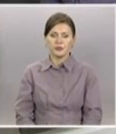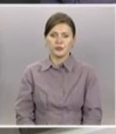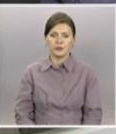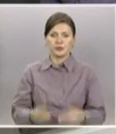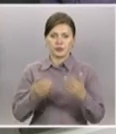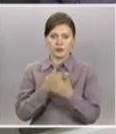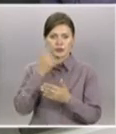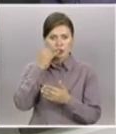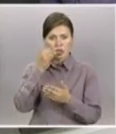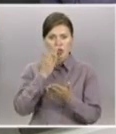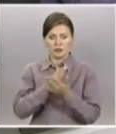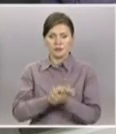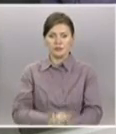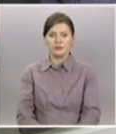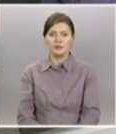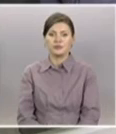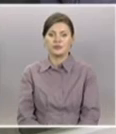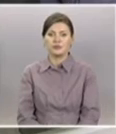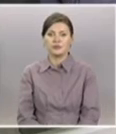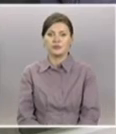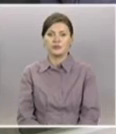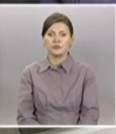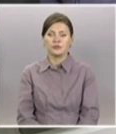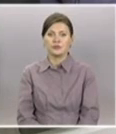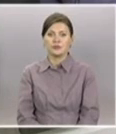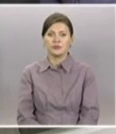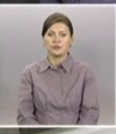Хабарласқан тағы көрермен бар. Кеш